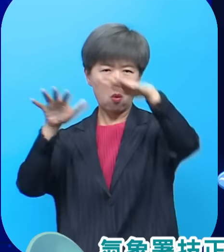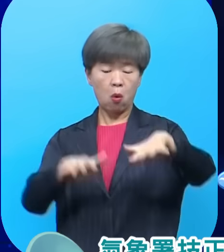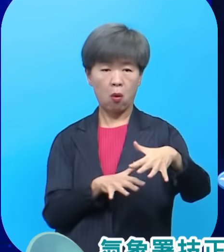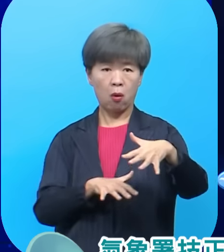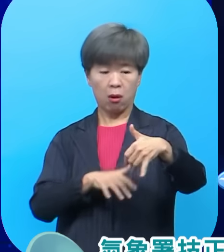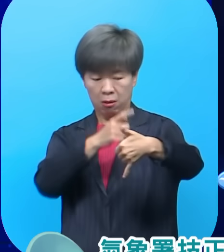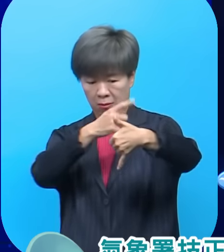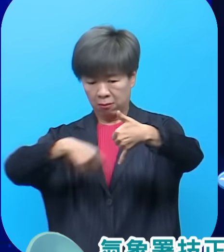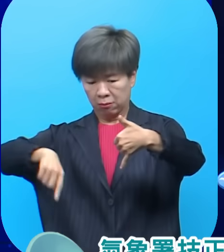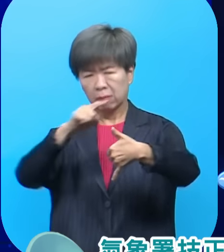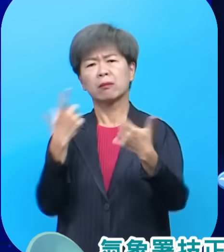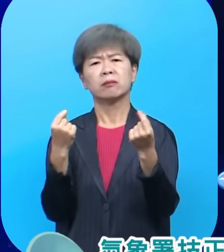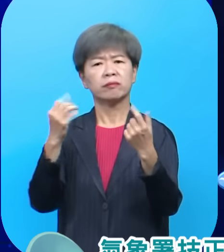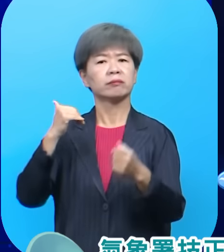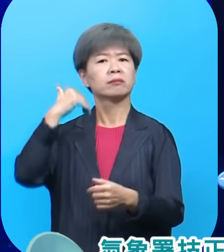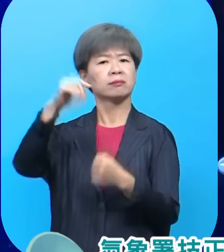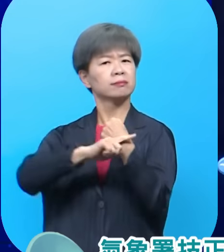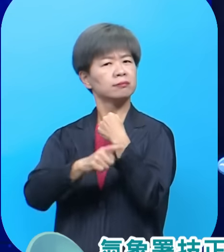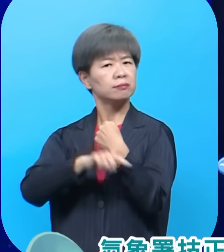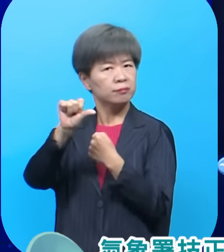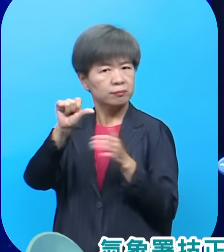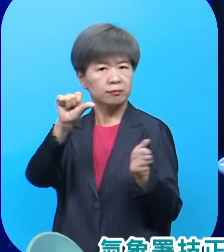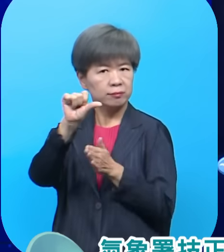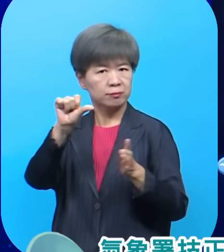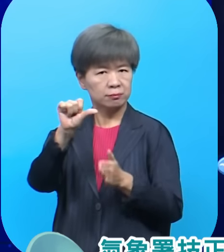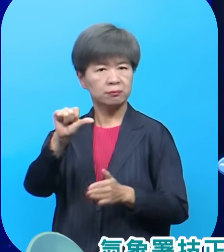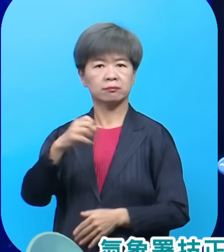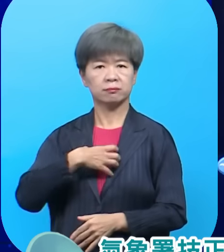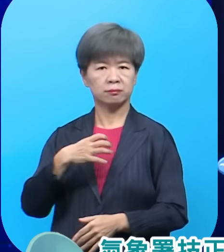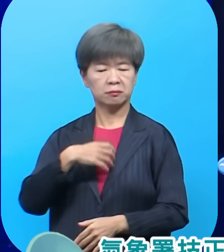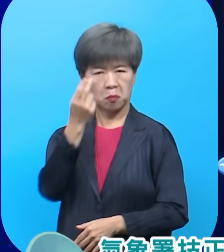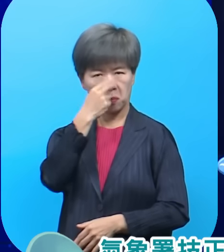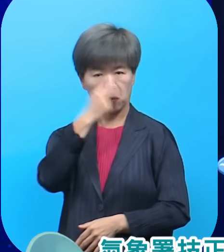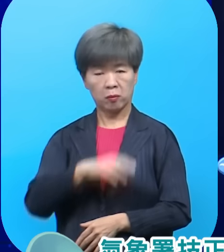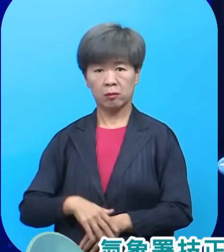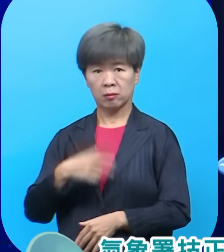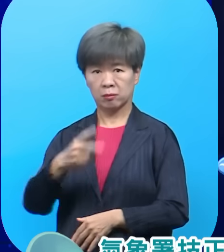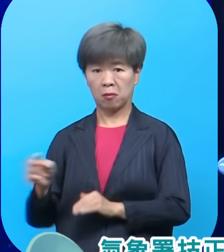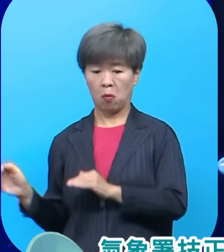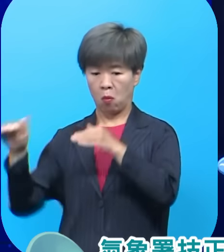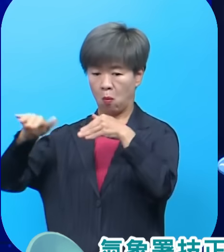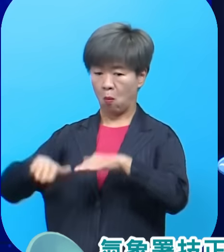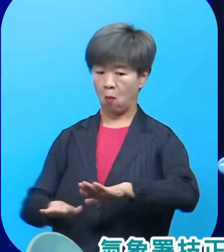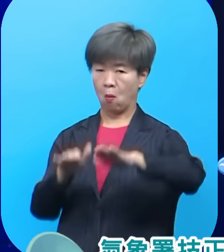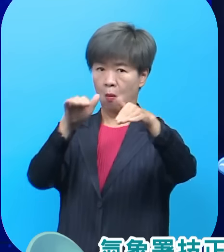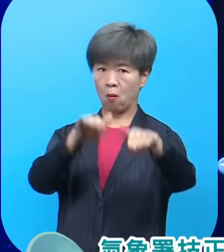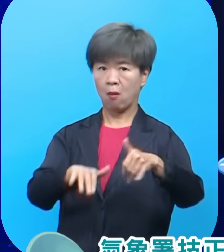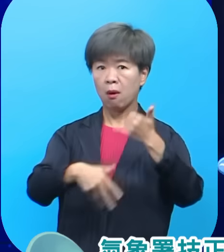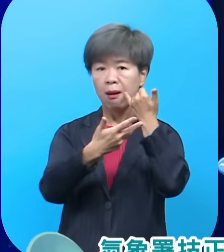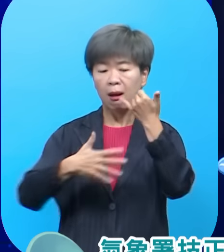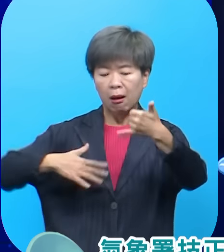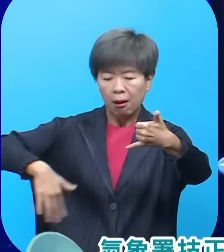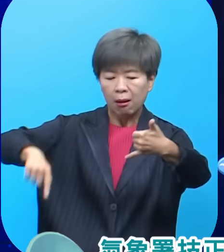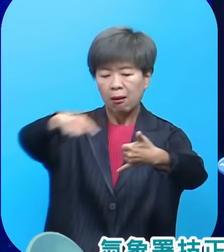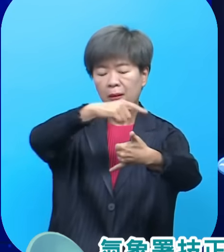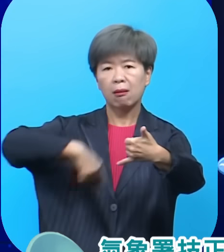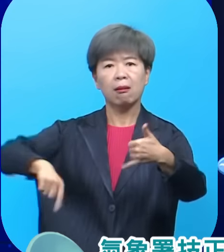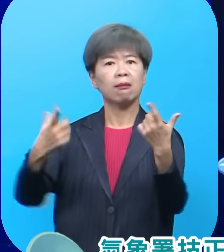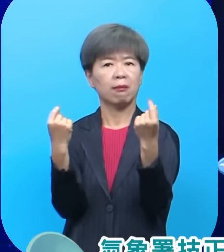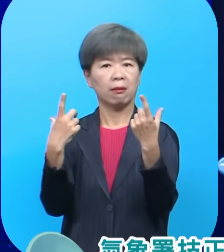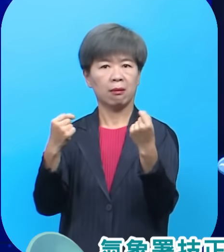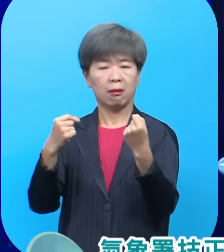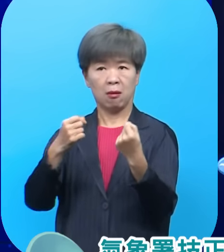上的浪高。至于在我们也观察到长浪的现象，而且长浪现象是各海域都有，尤其已经